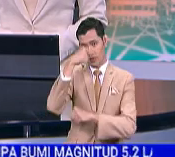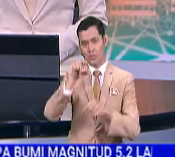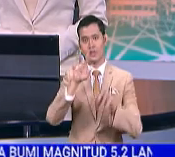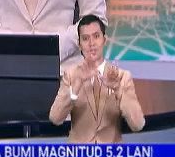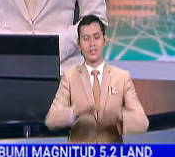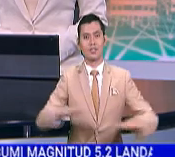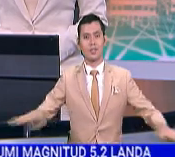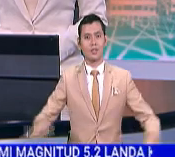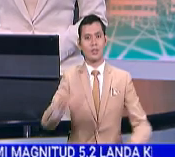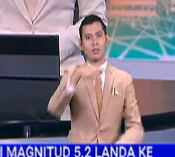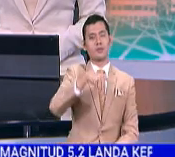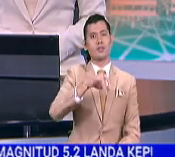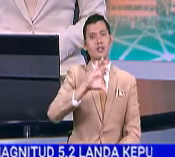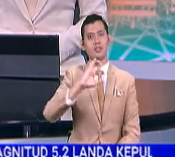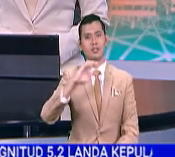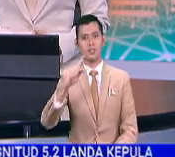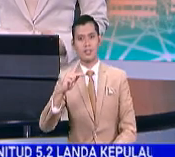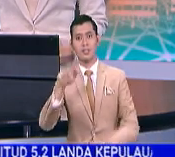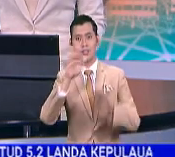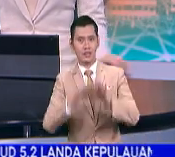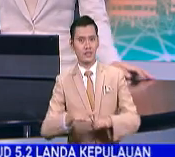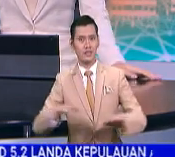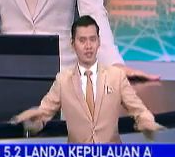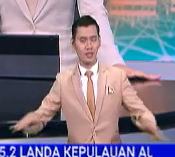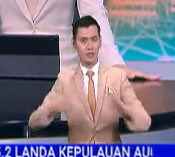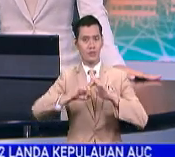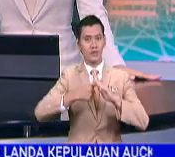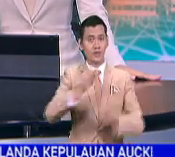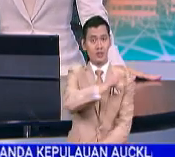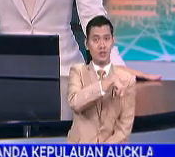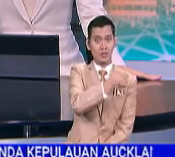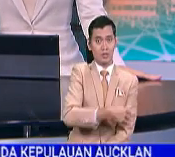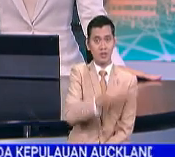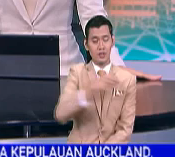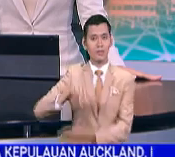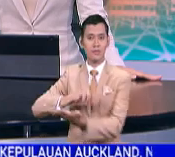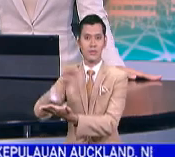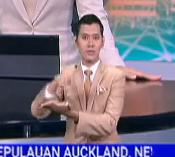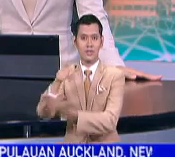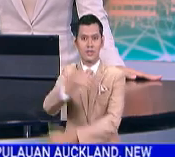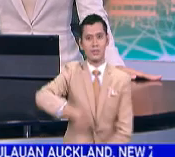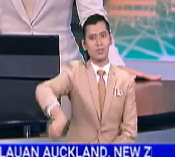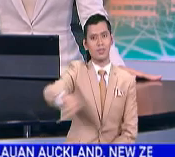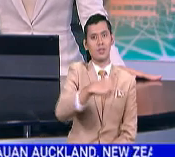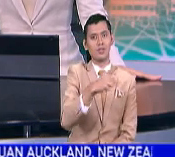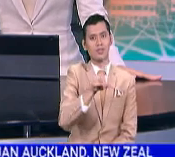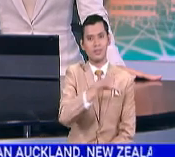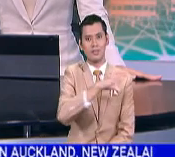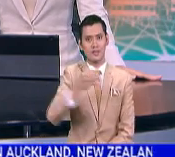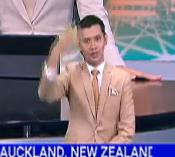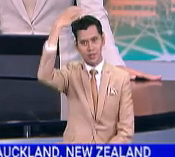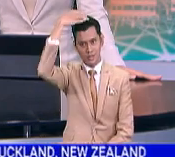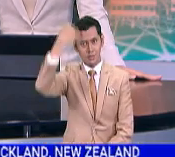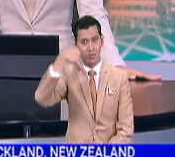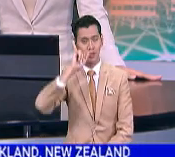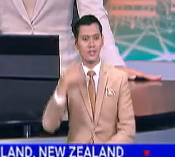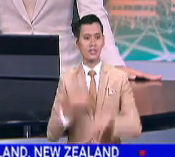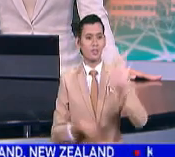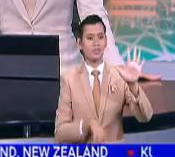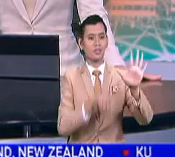kanak-kanak PIC Kids akan bermula di hospital dan pusat vaksin bersepadu Lembah Kelang. Dan setakat semalam,